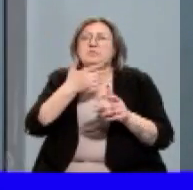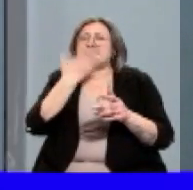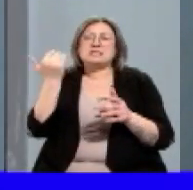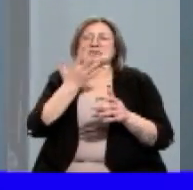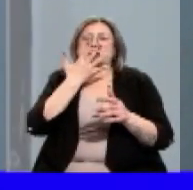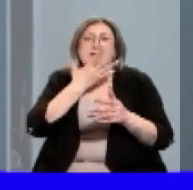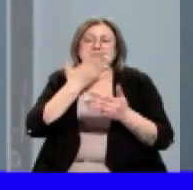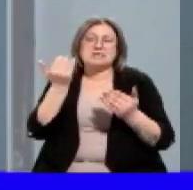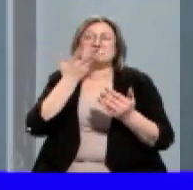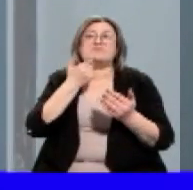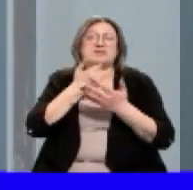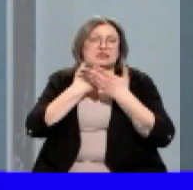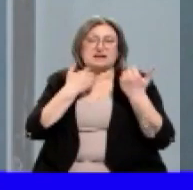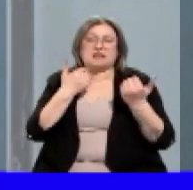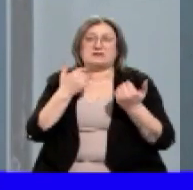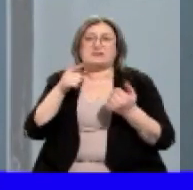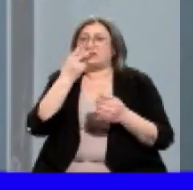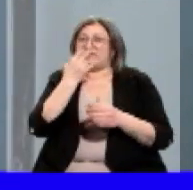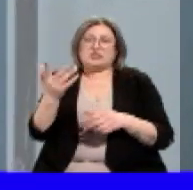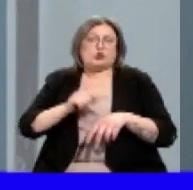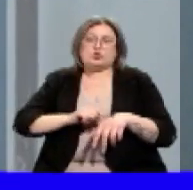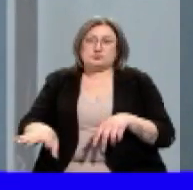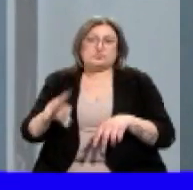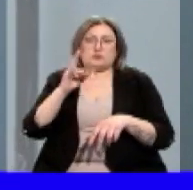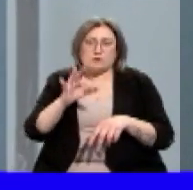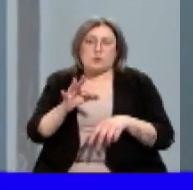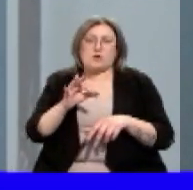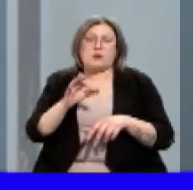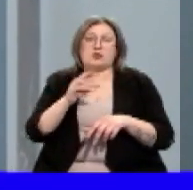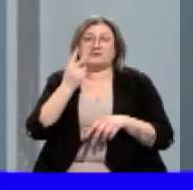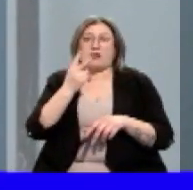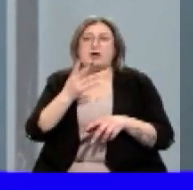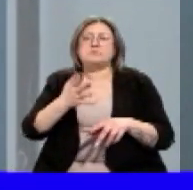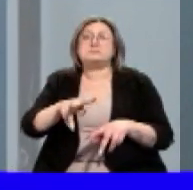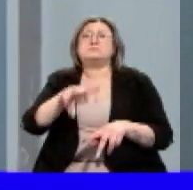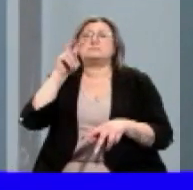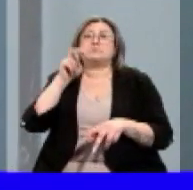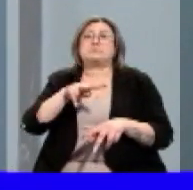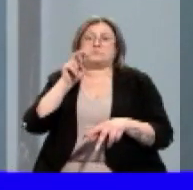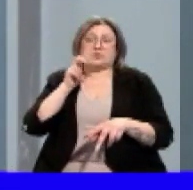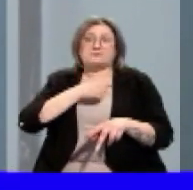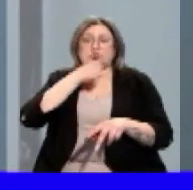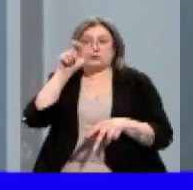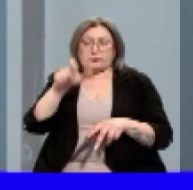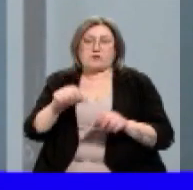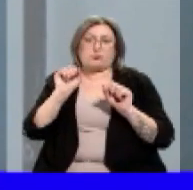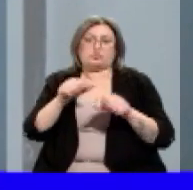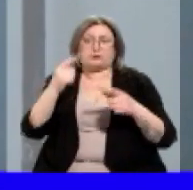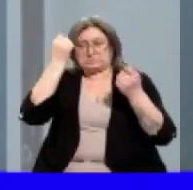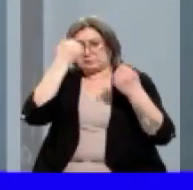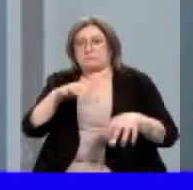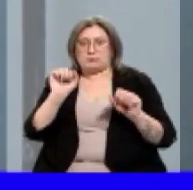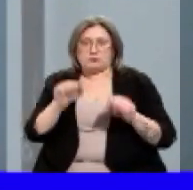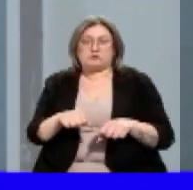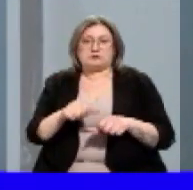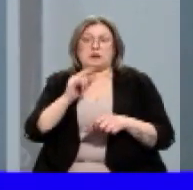ни запаха, ни цвета, ни вы его не видите, не чувствуете, но достаточно двух глотков воздуха взрослому человеку, и он уже теряет